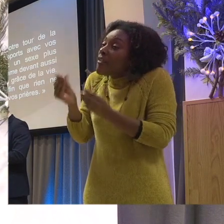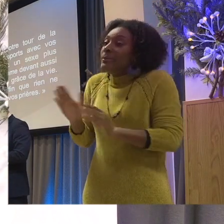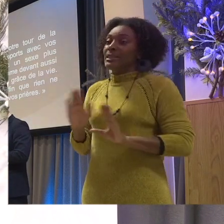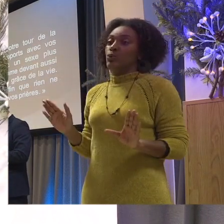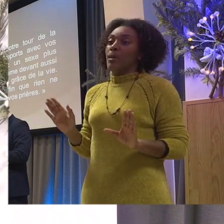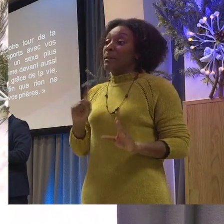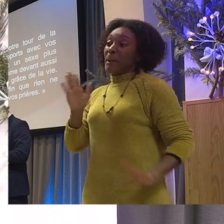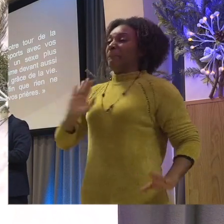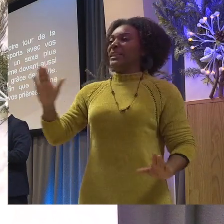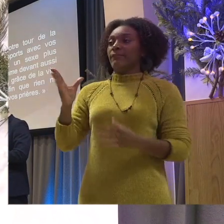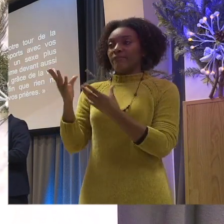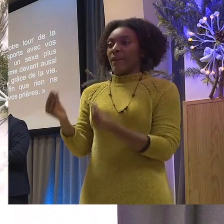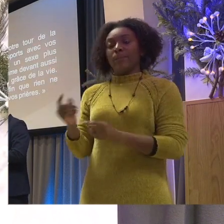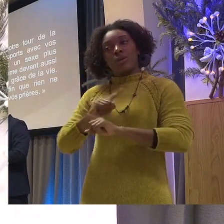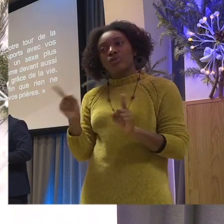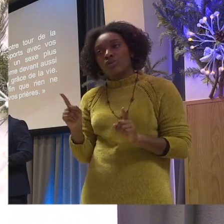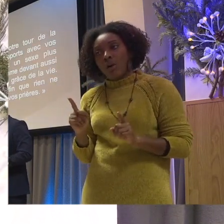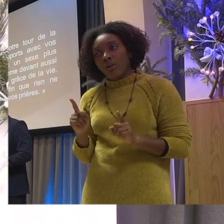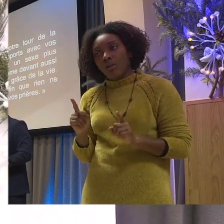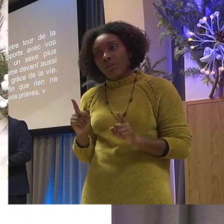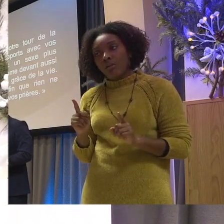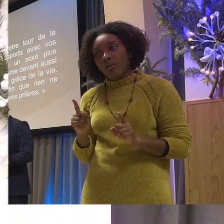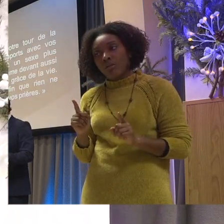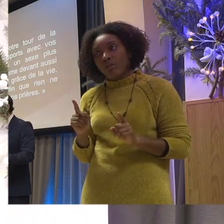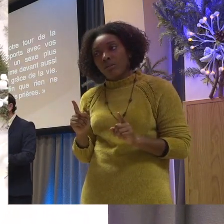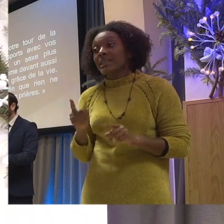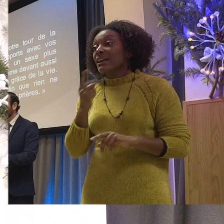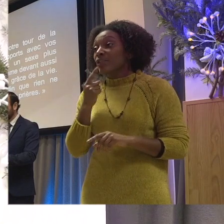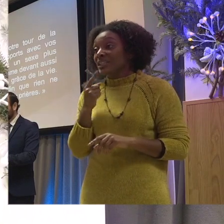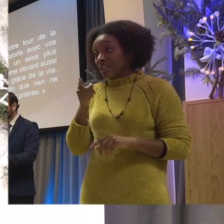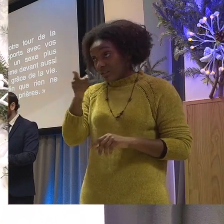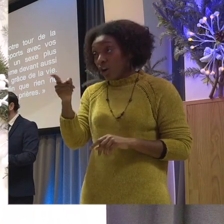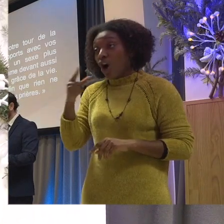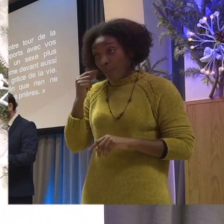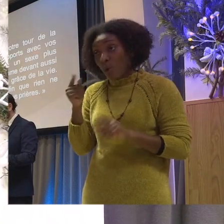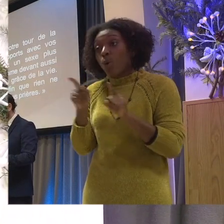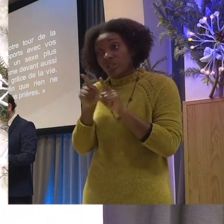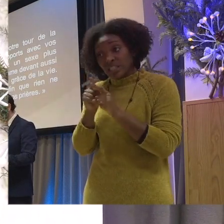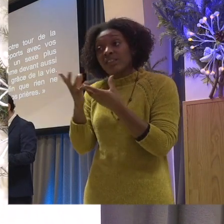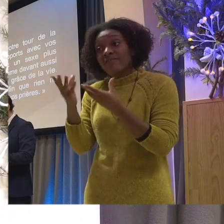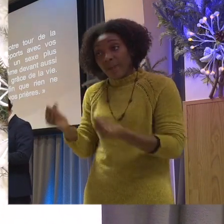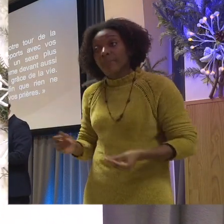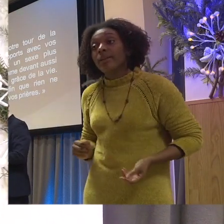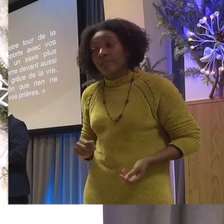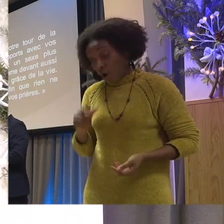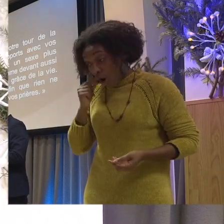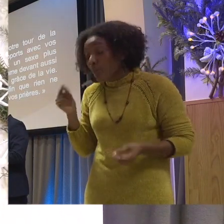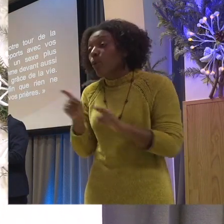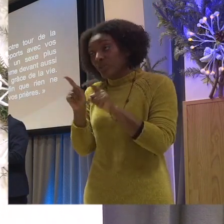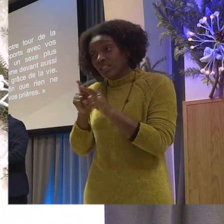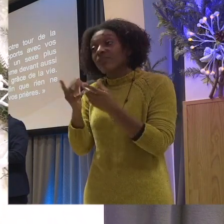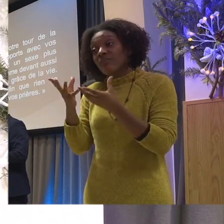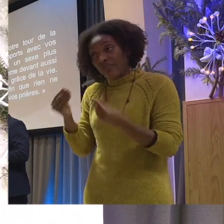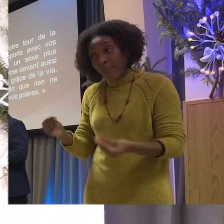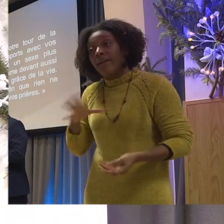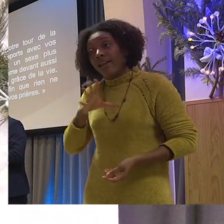nuance. Ça signifie que toi aussi, Marie, tu es faible. Amen.